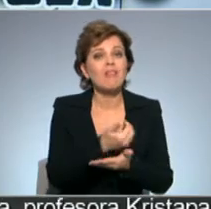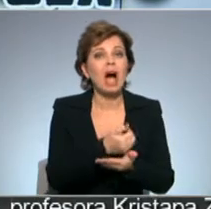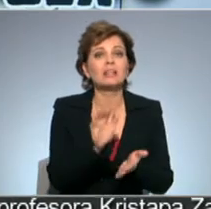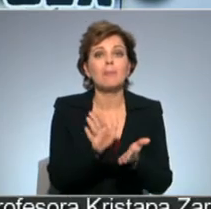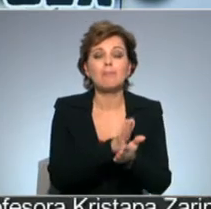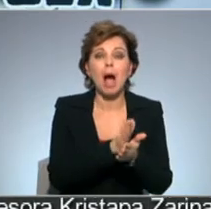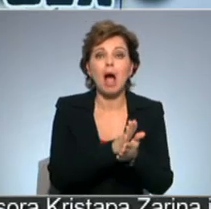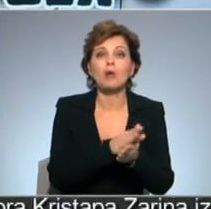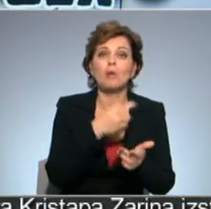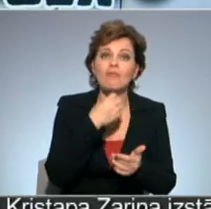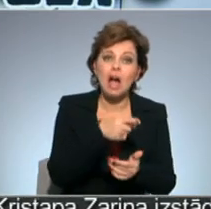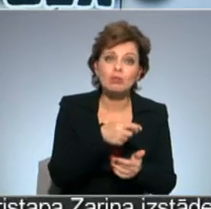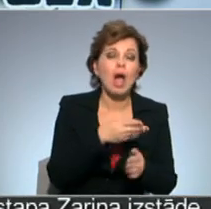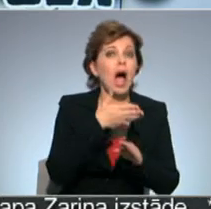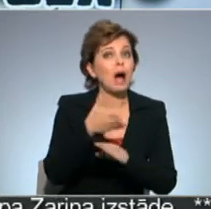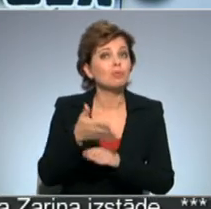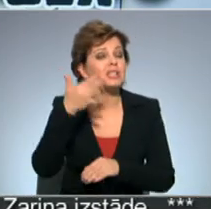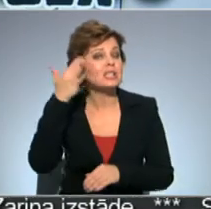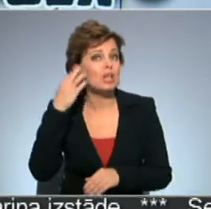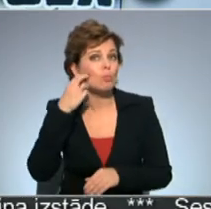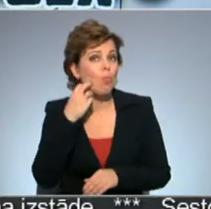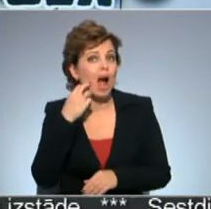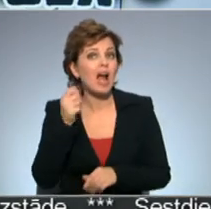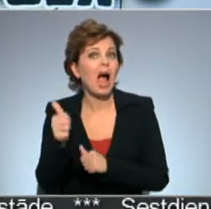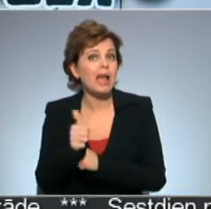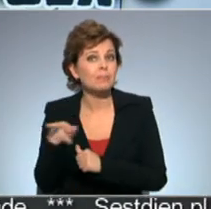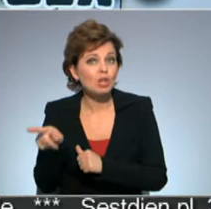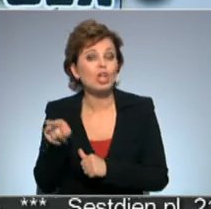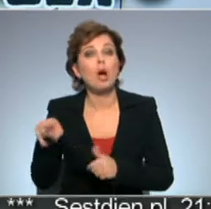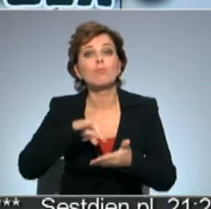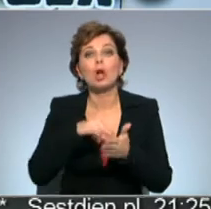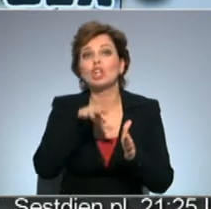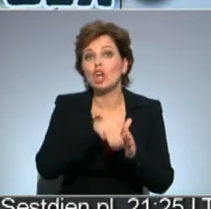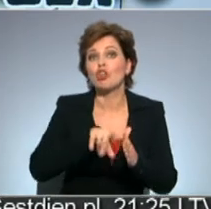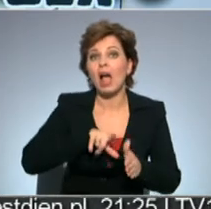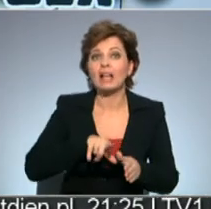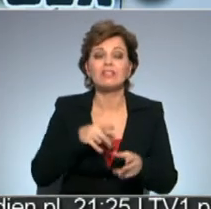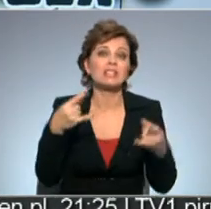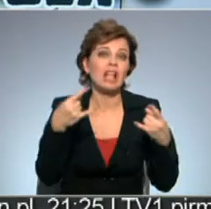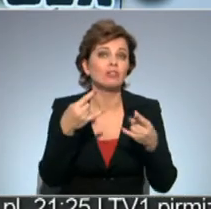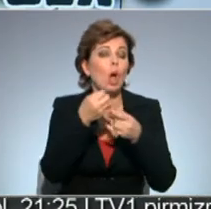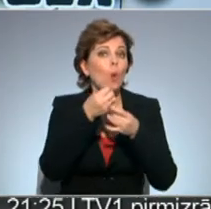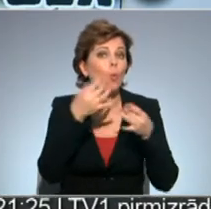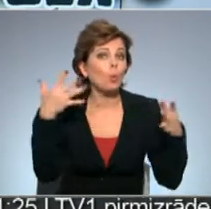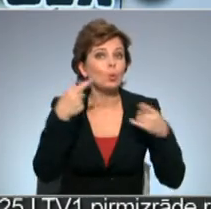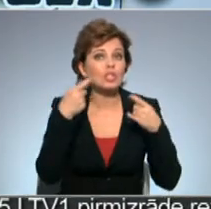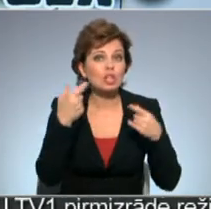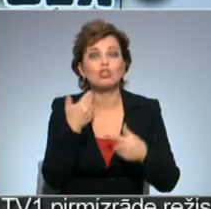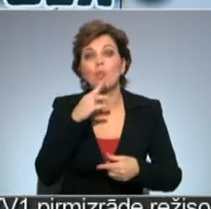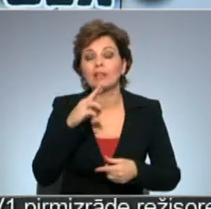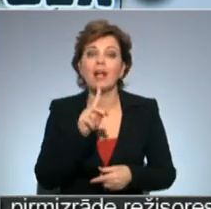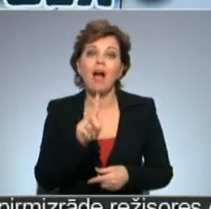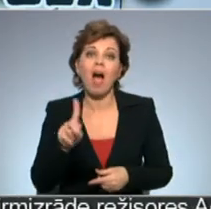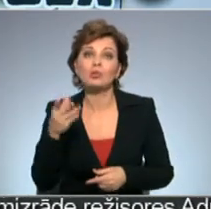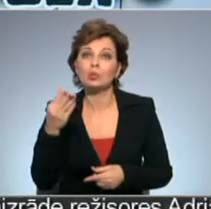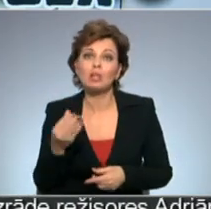apciemot cirmo kaimiņu. Šajā projektā iesaistījušās arī Latvijas televīzijas kultūras ziņas. Šonedēļ katru dienu stāstīsim par kādu izcilu